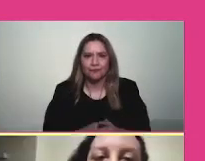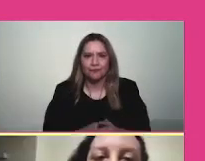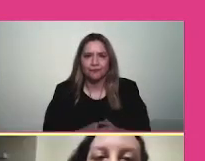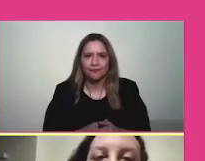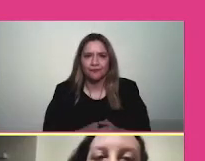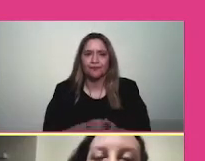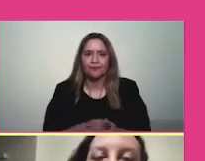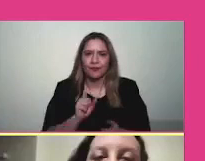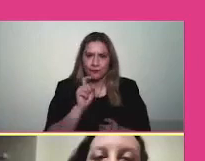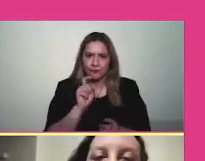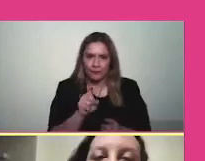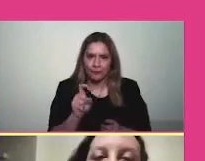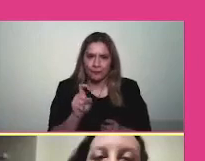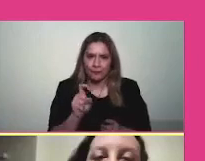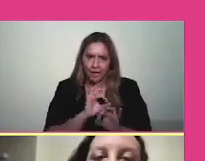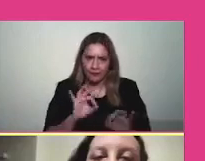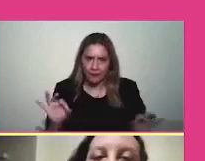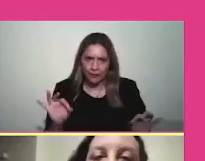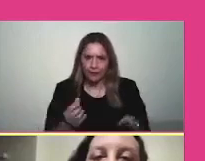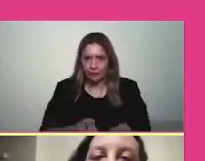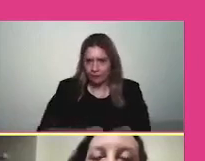ρολ.